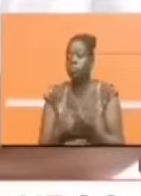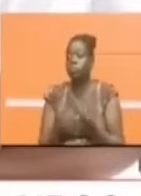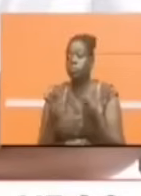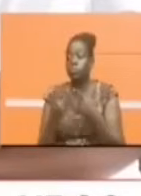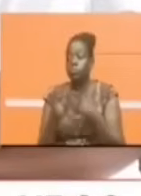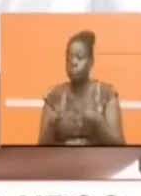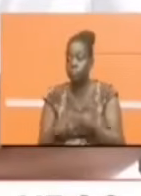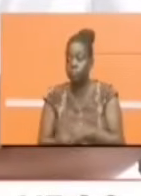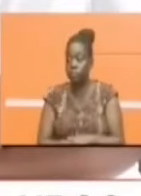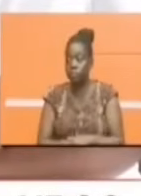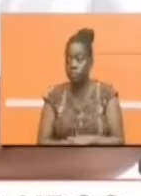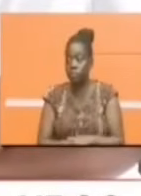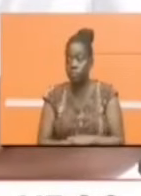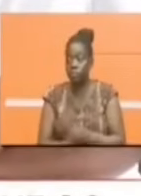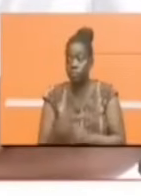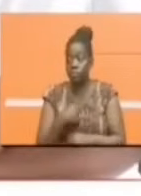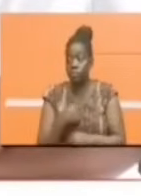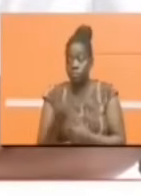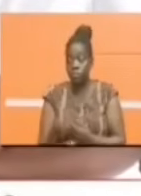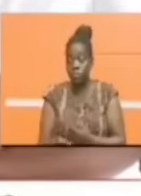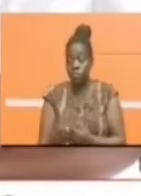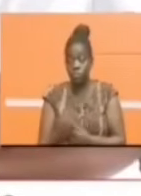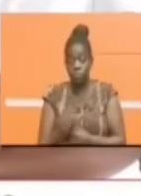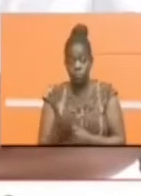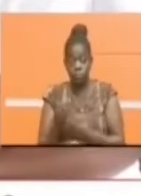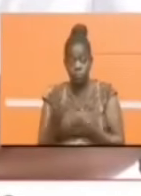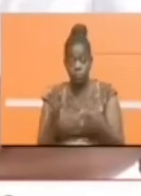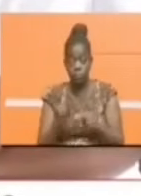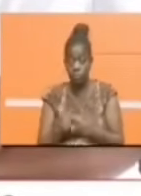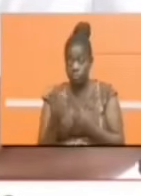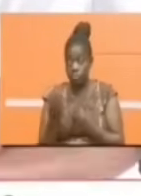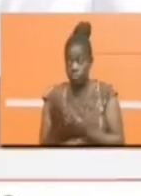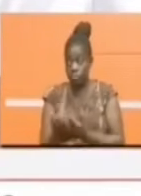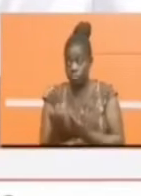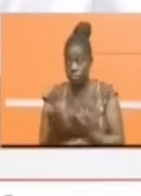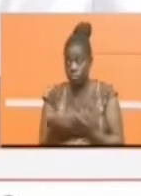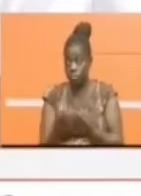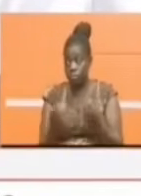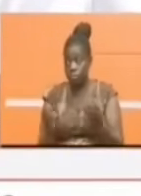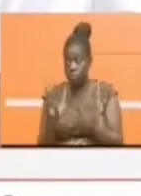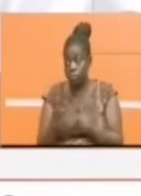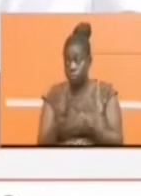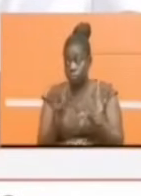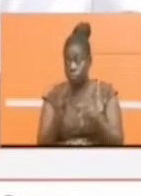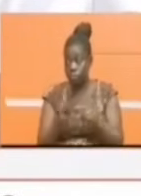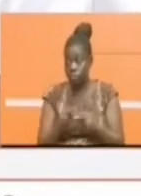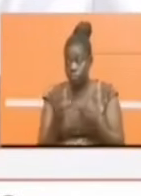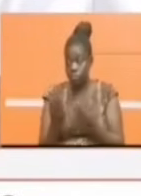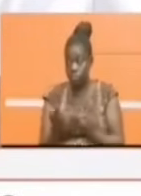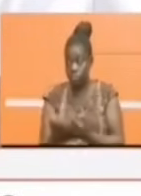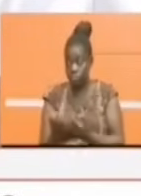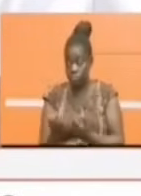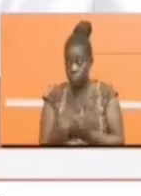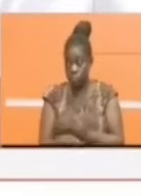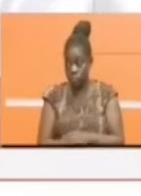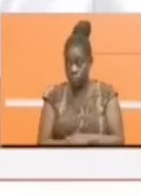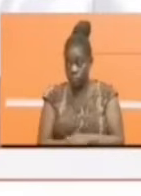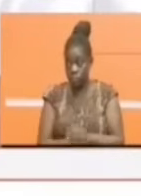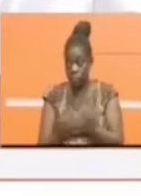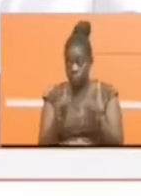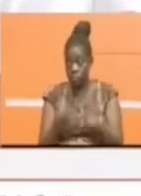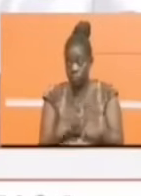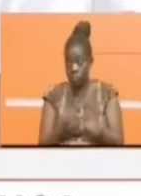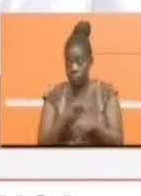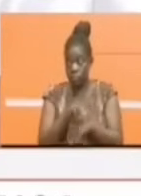kwatandika. So I was asking myself, if I've been sitting waiting, how many people are sitting waiting? So you need to